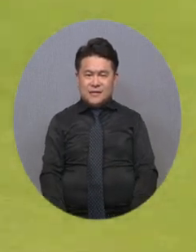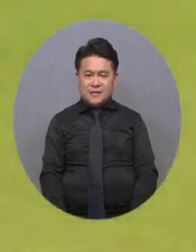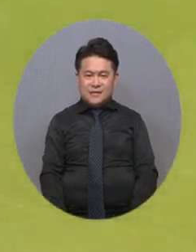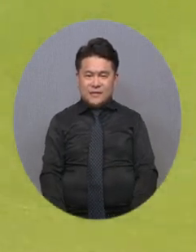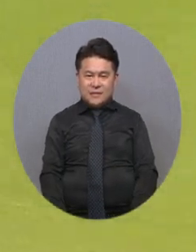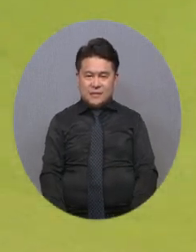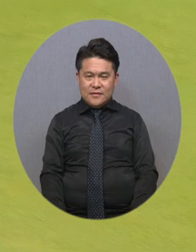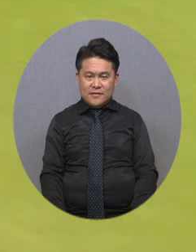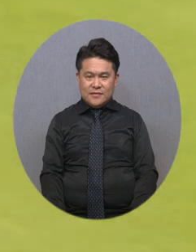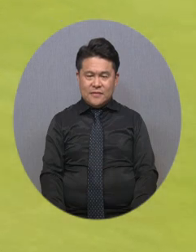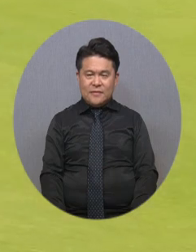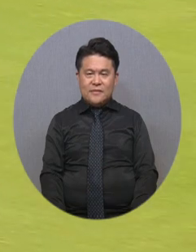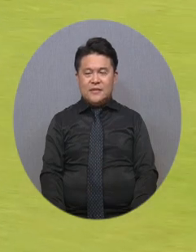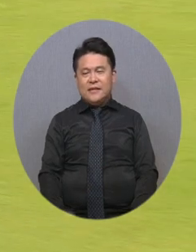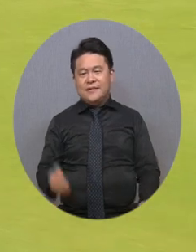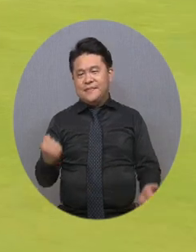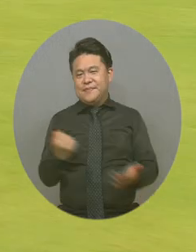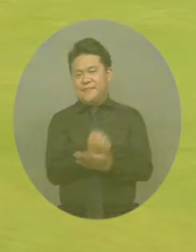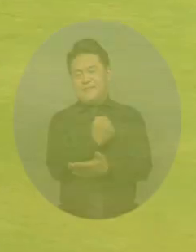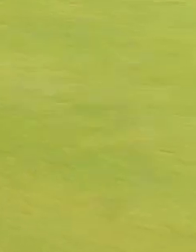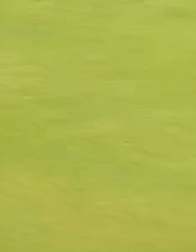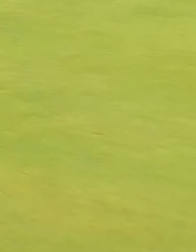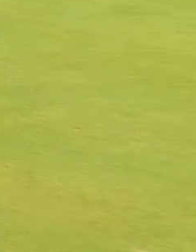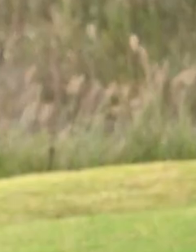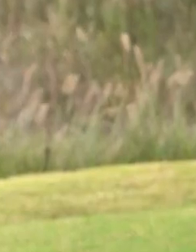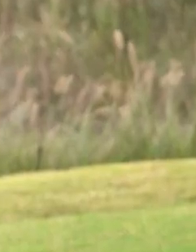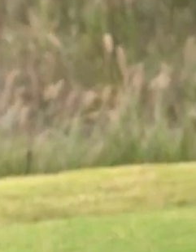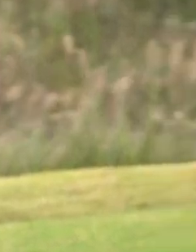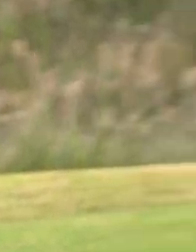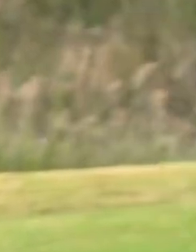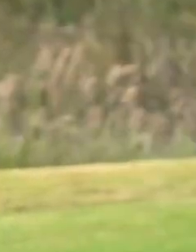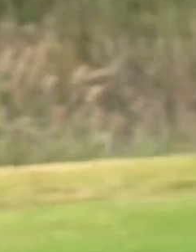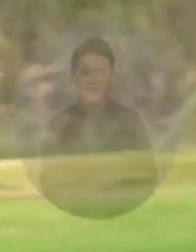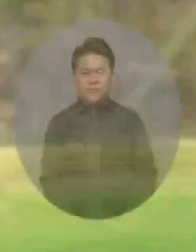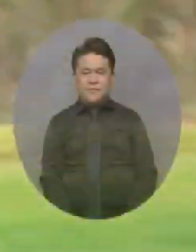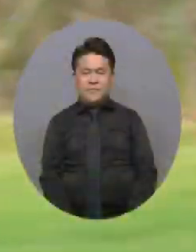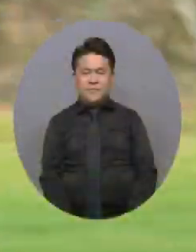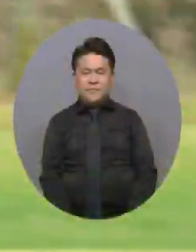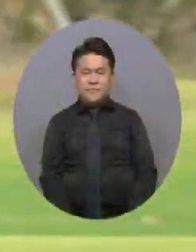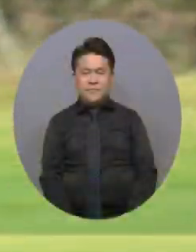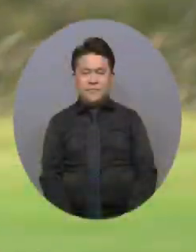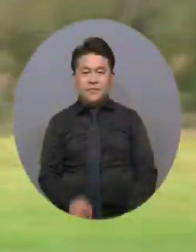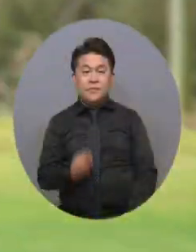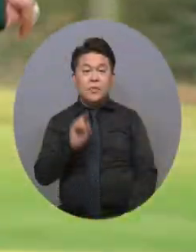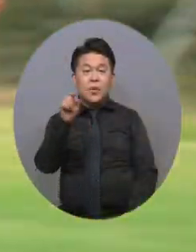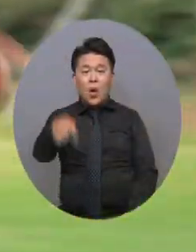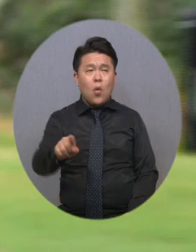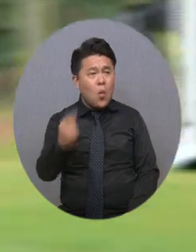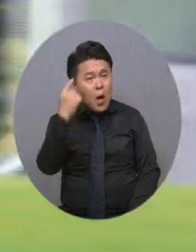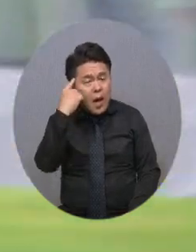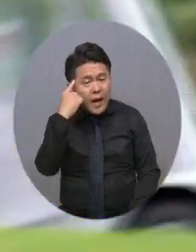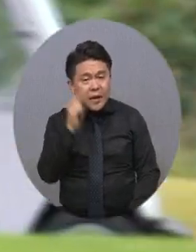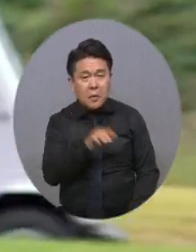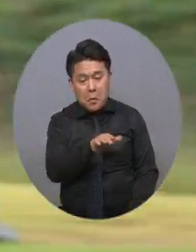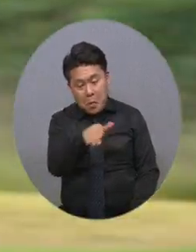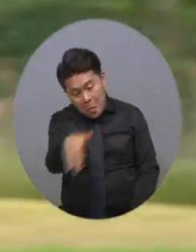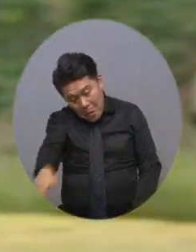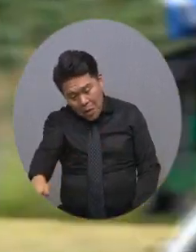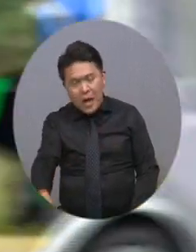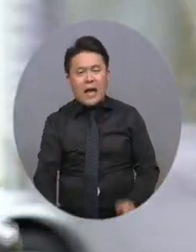좋다. 그린이 세드. 아, 괜찮아요. 잘했다. 선수 이렇게 많이 가지? 그러니까 저기 계선 또 내리막이다.